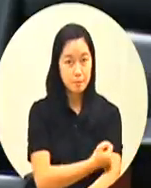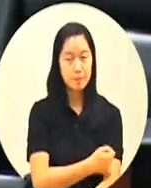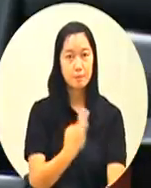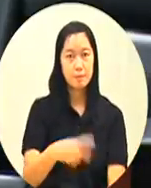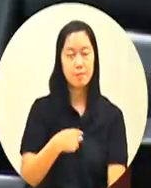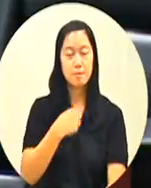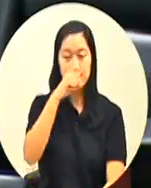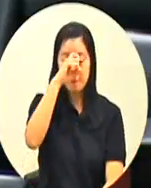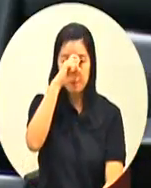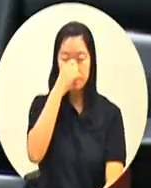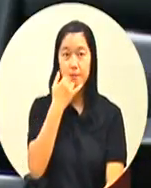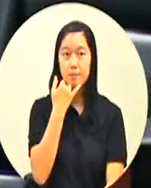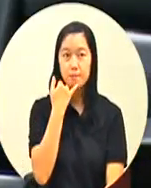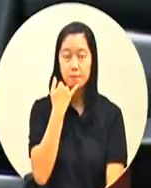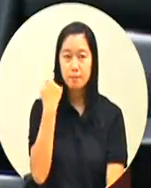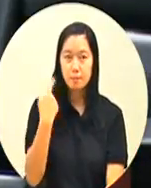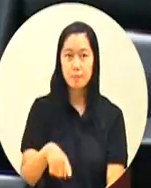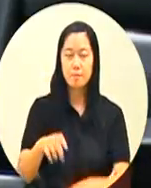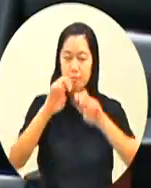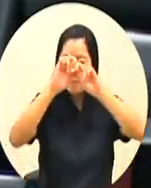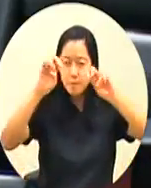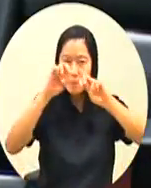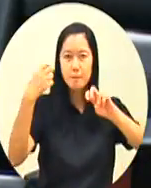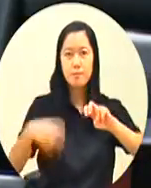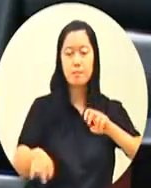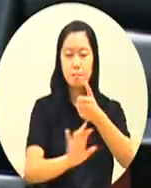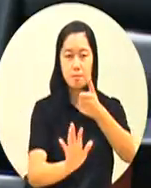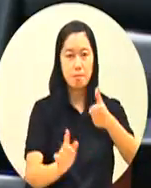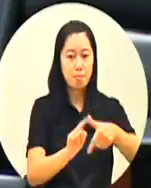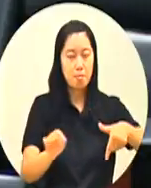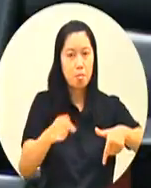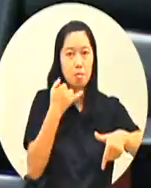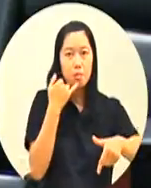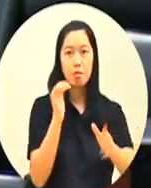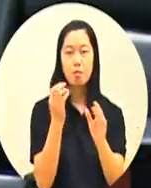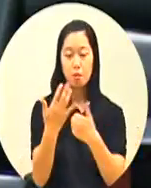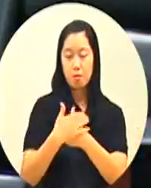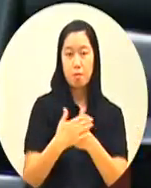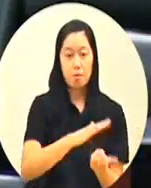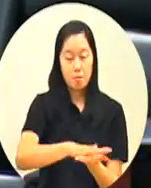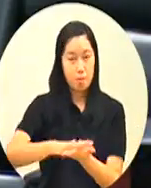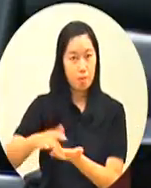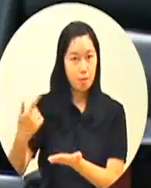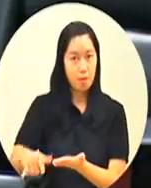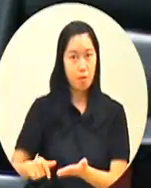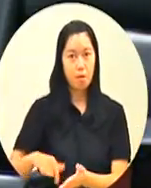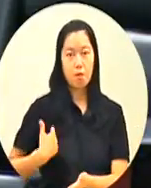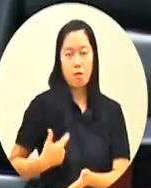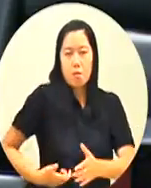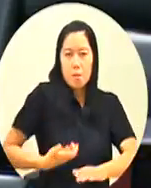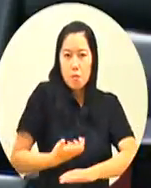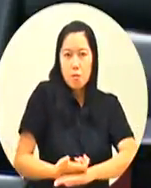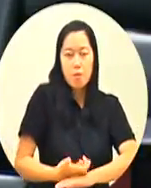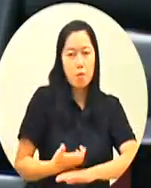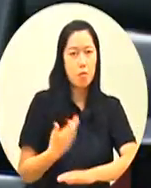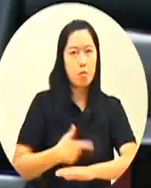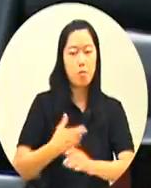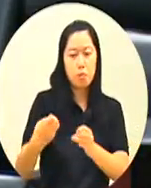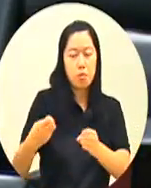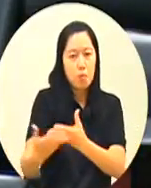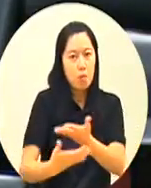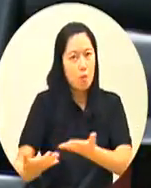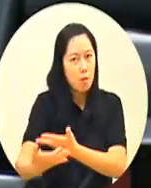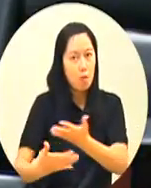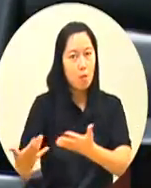待能够可以去探究更系统化的来处理方式哈，不然其实花了很多时间在沟通跟联系